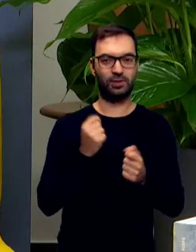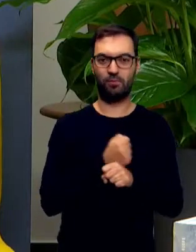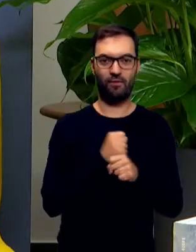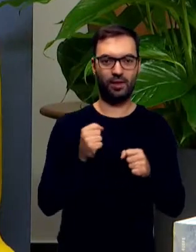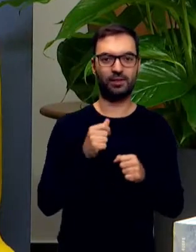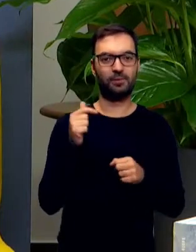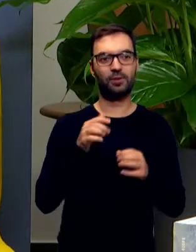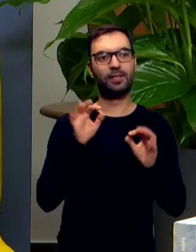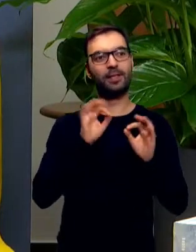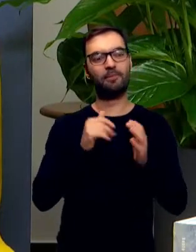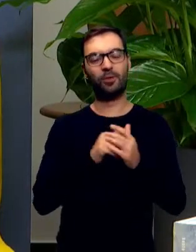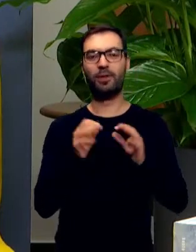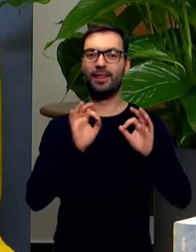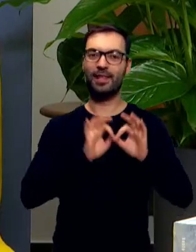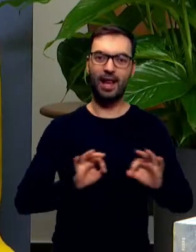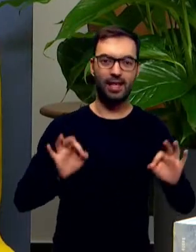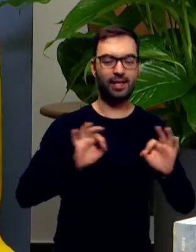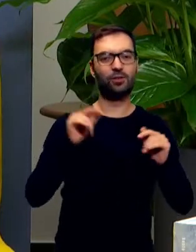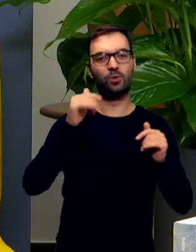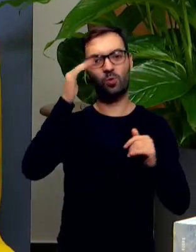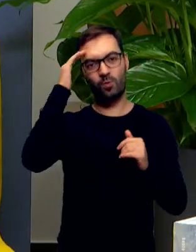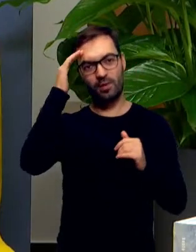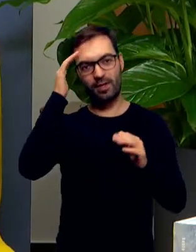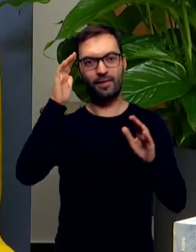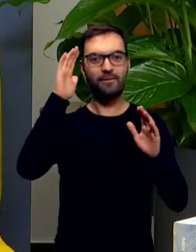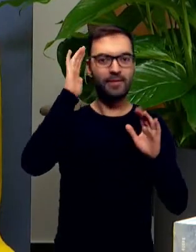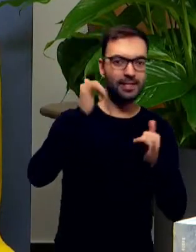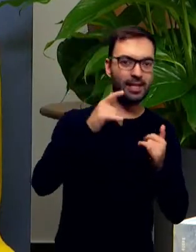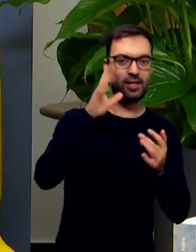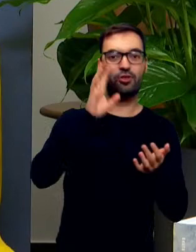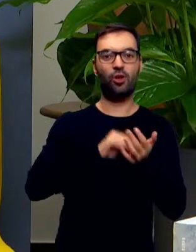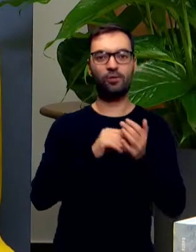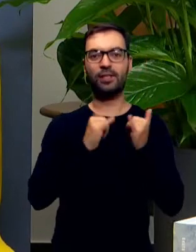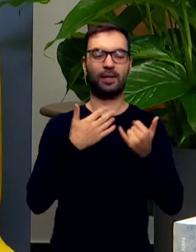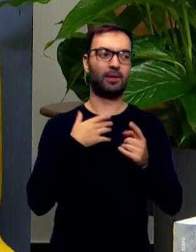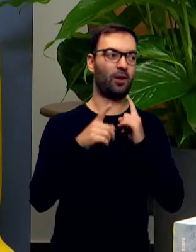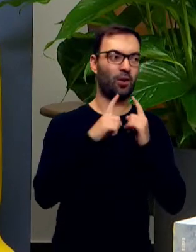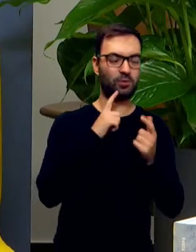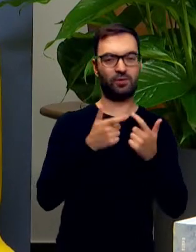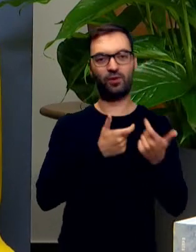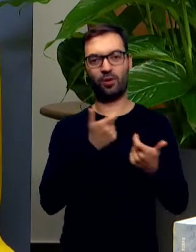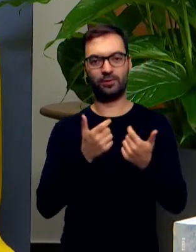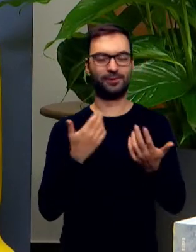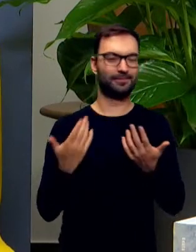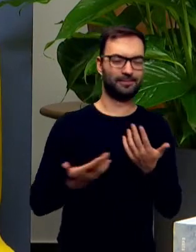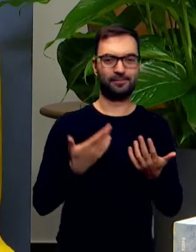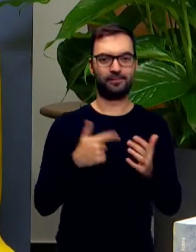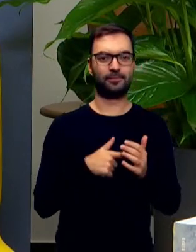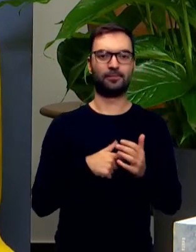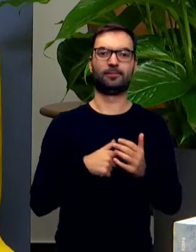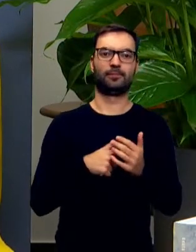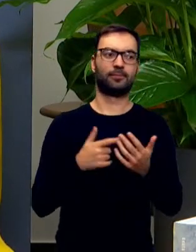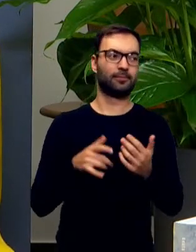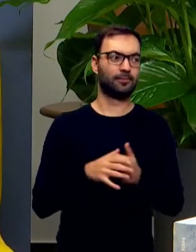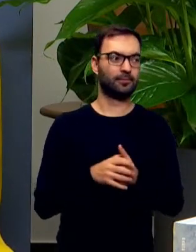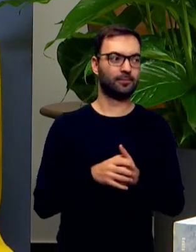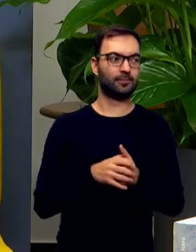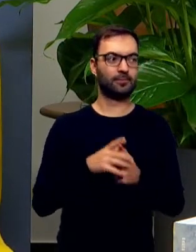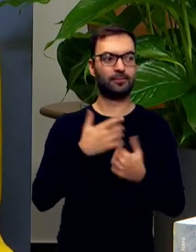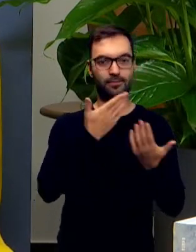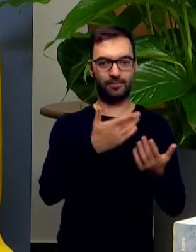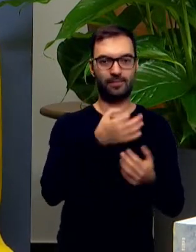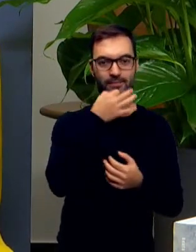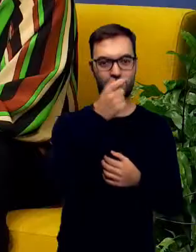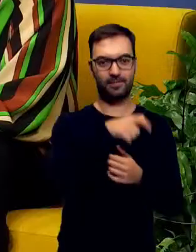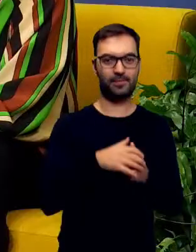Też trzeba delikatności i trzeba umiejętności i wiedzy czy doświadczenia, w jaki sposób takie rzeczy robić, więc to teraz pana